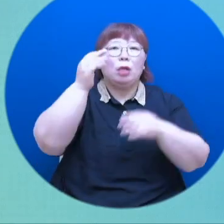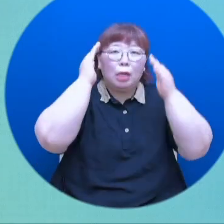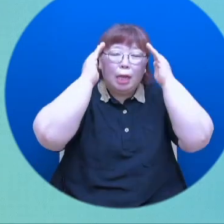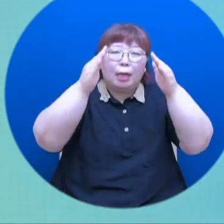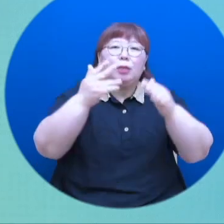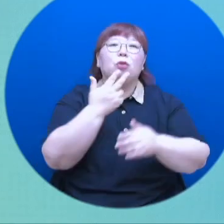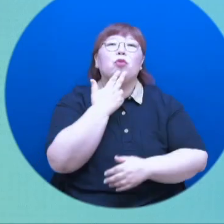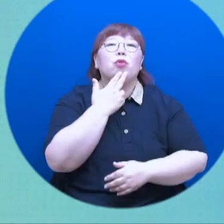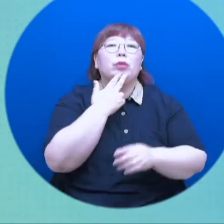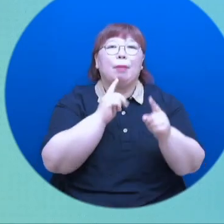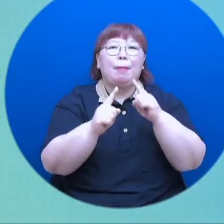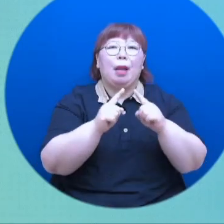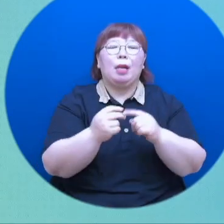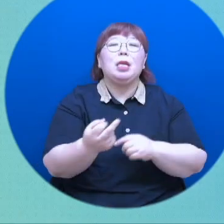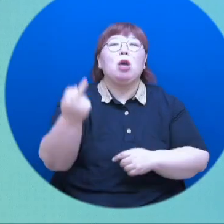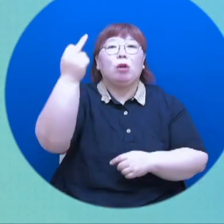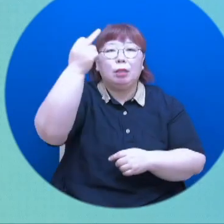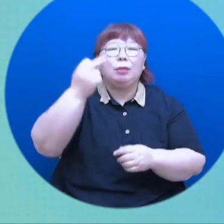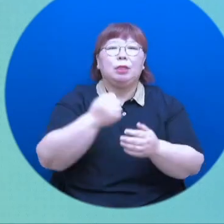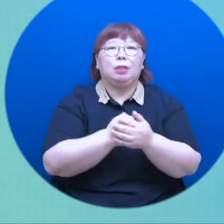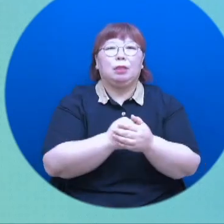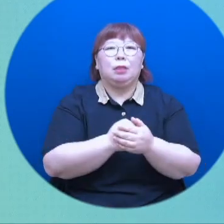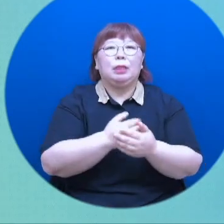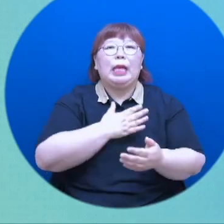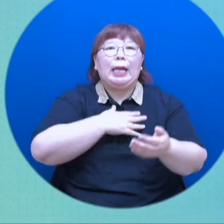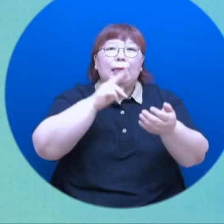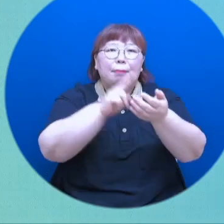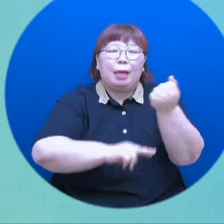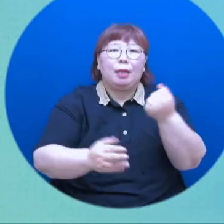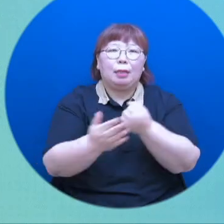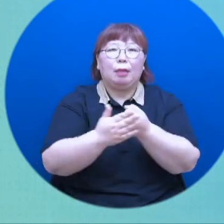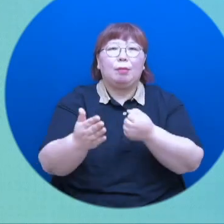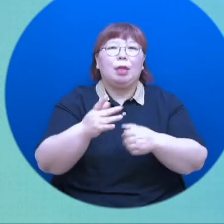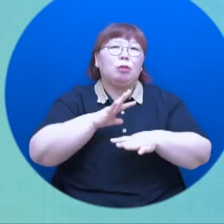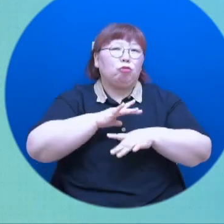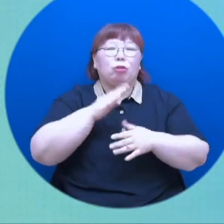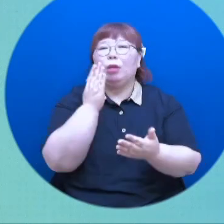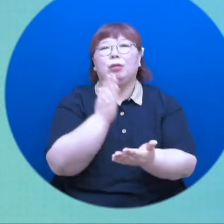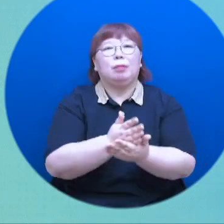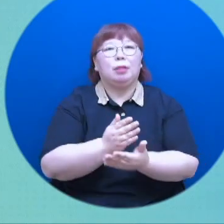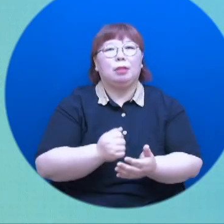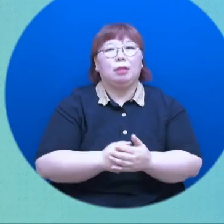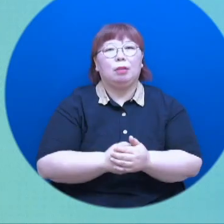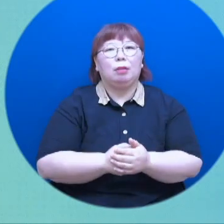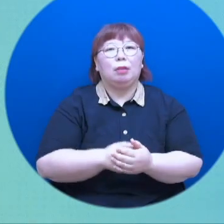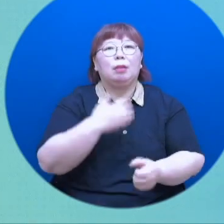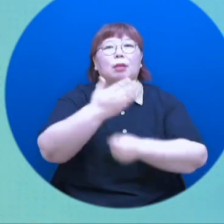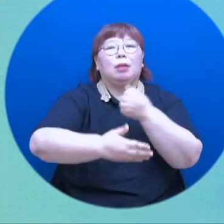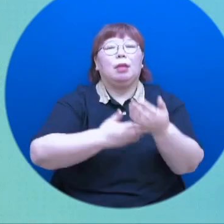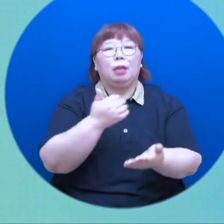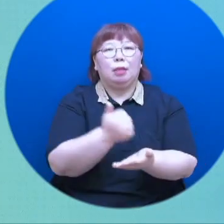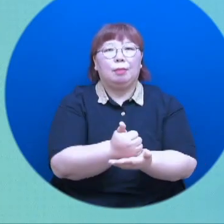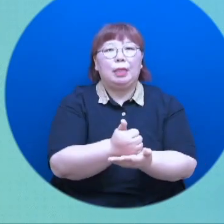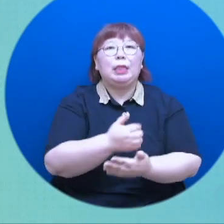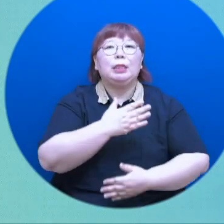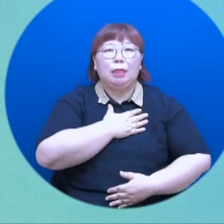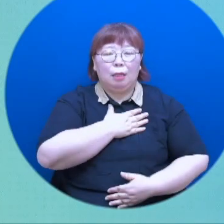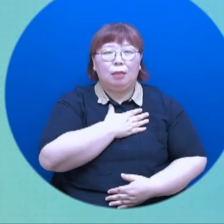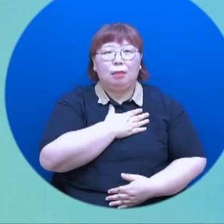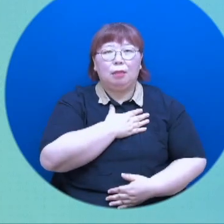하는 말, 형님들 나를 팔았기 때문에 두려워하지 마세요. 하나님이